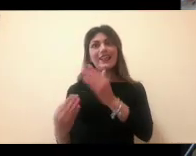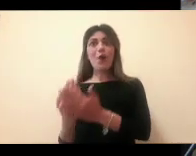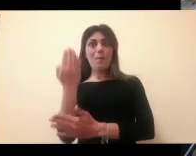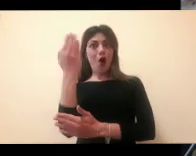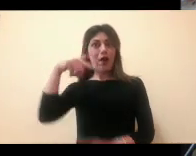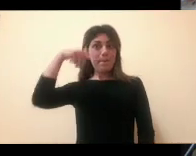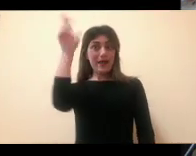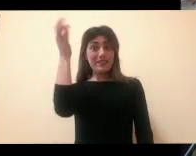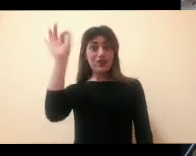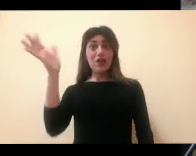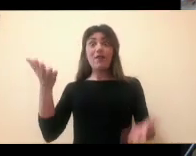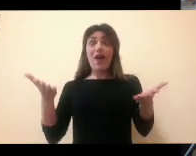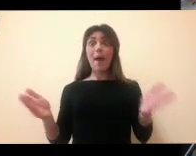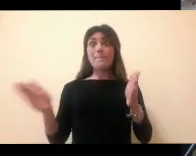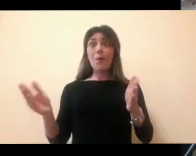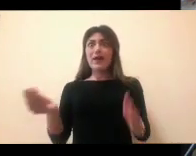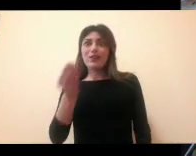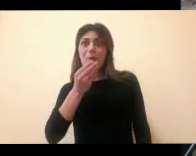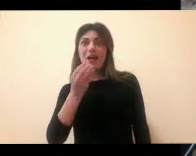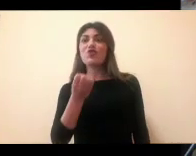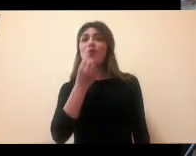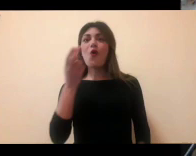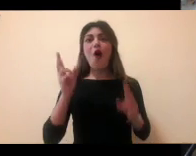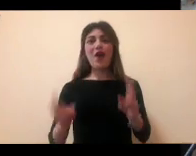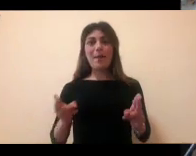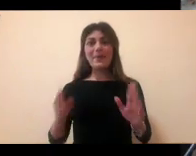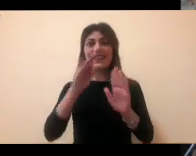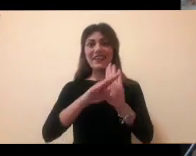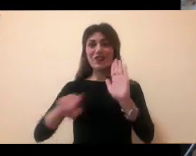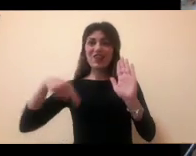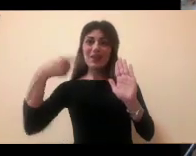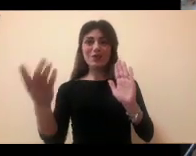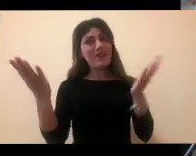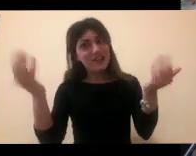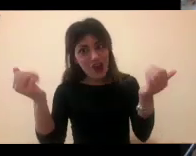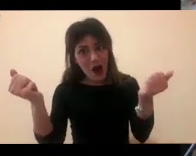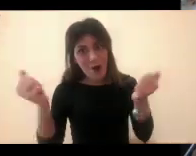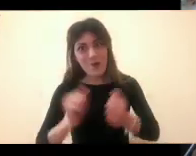MasterChef. Io a questo punto mangio. Buon appetito e alla prossima. Ciao!